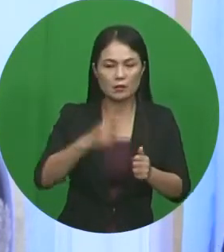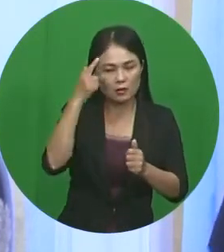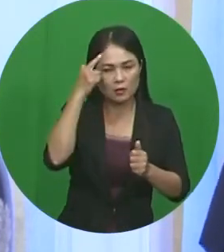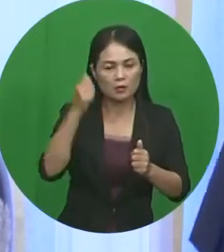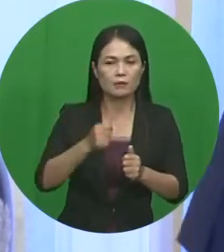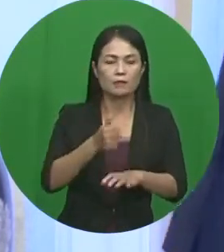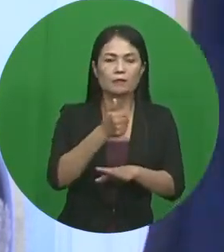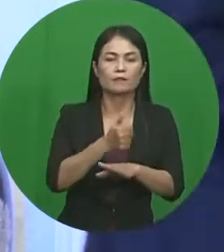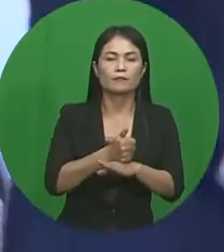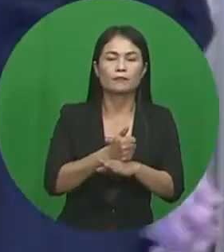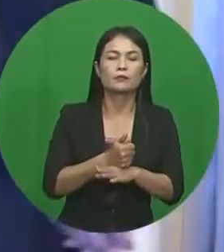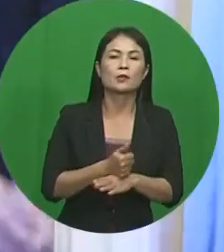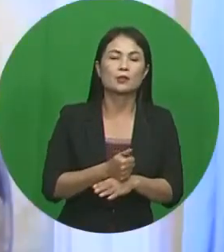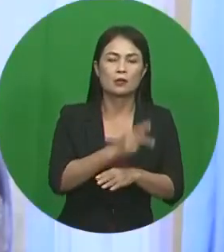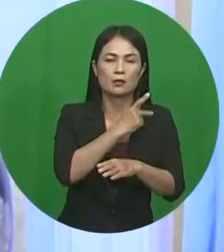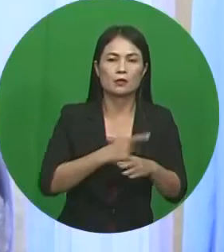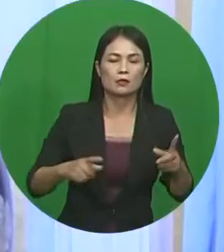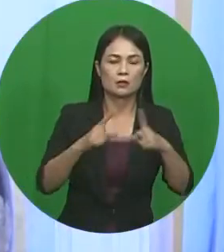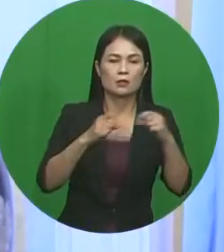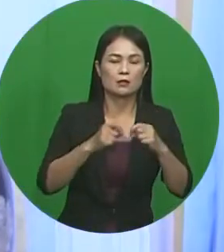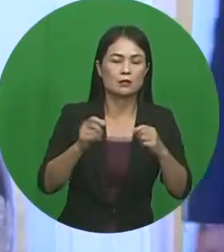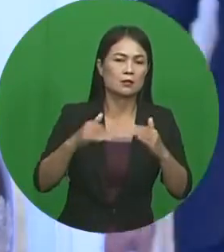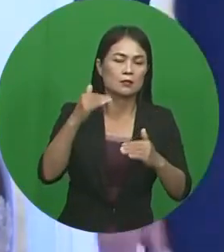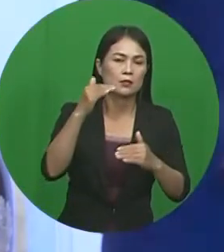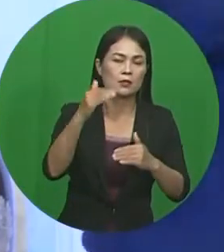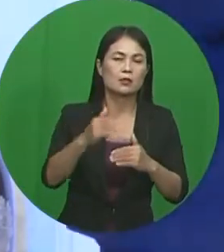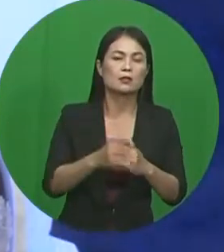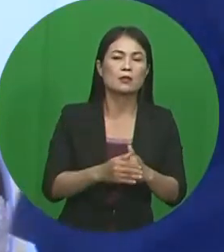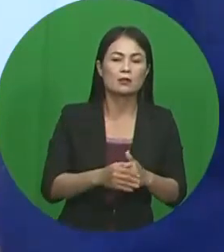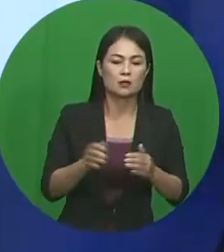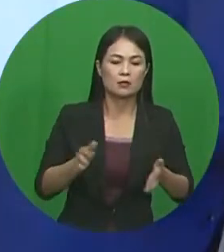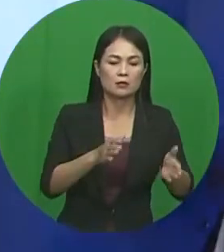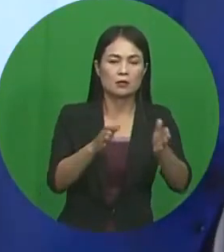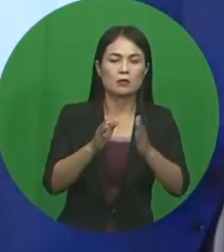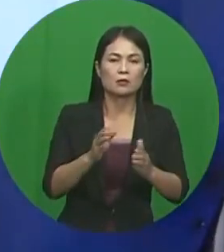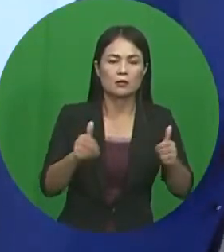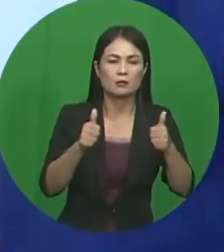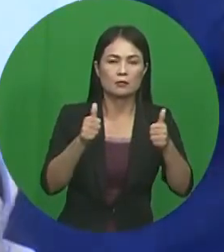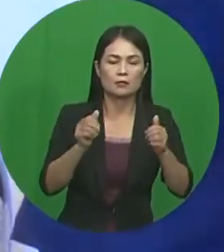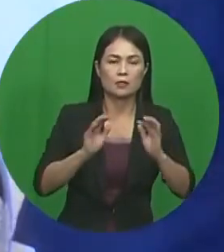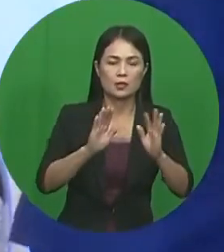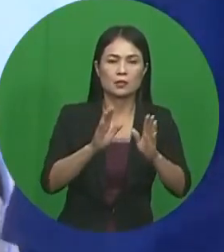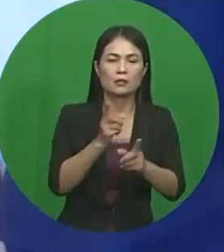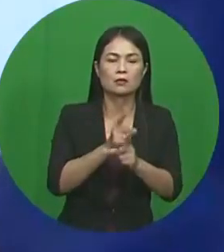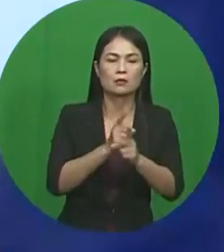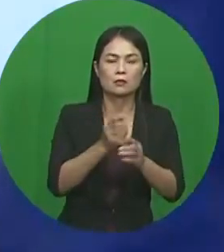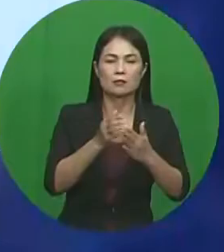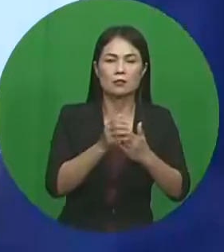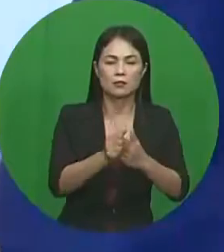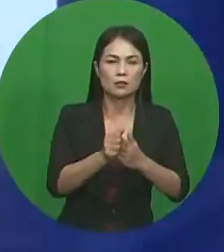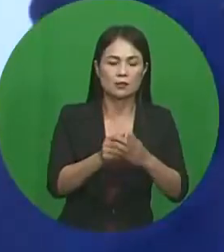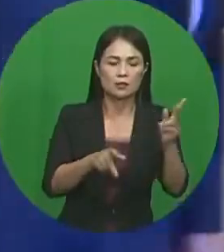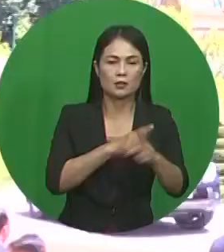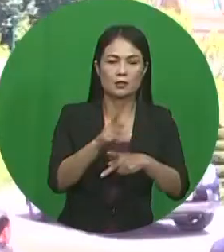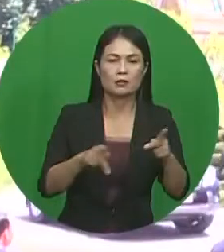ស់ព្រះចៅអធិរាជជប៉ុនក្នុងចំនួនមុនហើយមីគាដ៏ល្អត្រចះត្រចង់នេះត្រូវបានថ្នាក់ដឹកនាំនិងប្រ